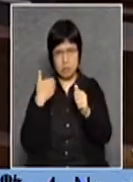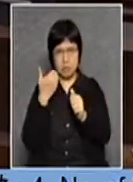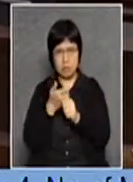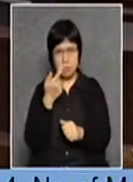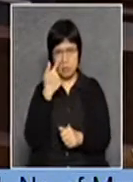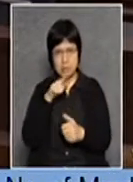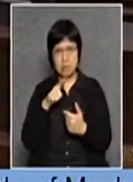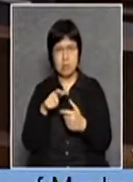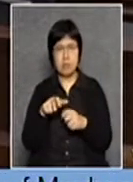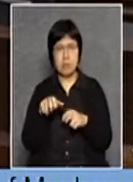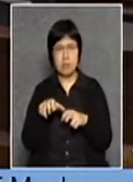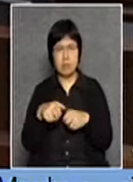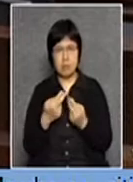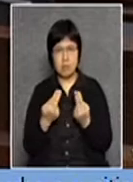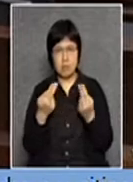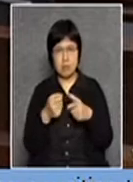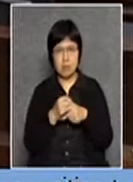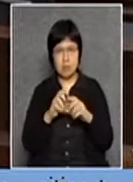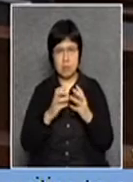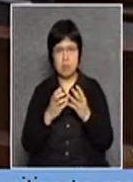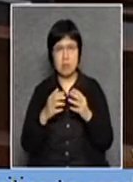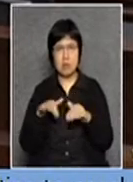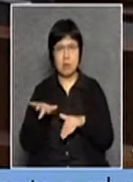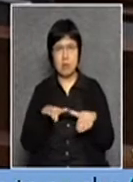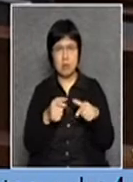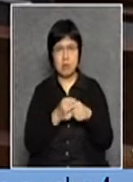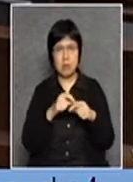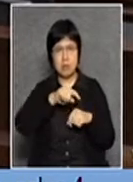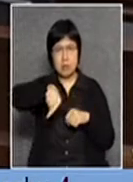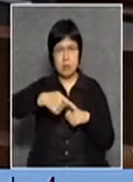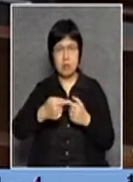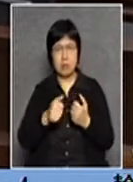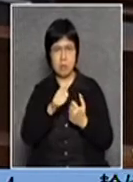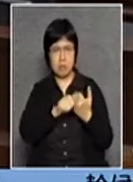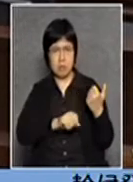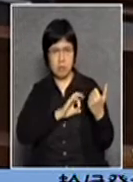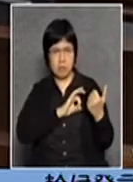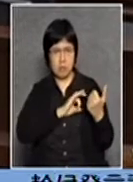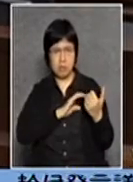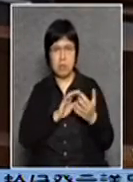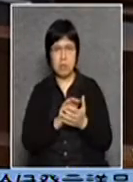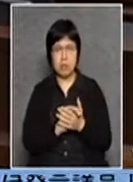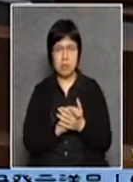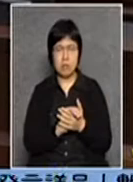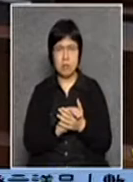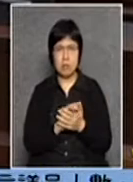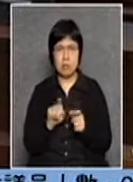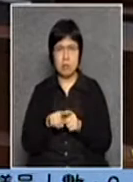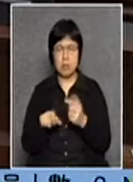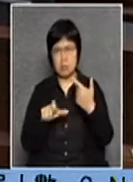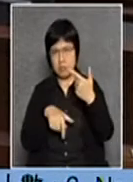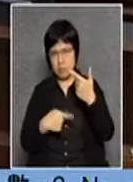野公園及海岸公園委員會下稱公園委員會的成員的時候，以及在8月1